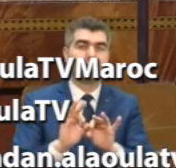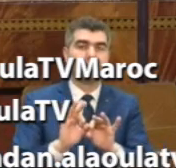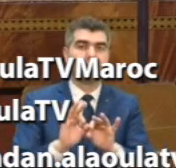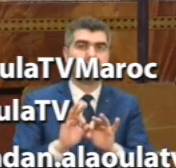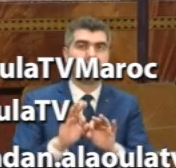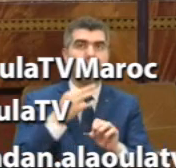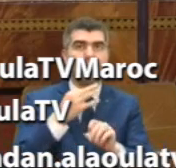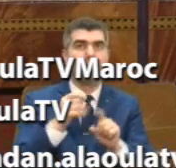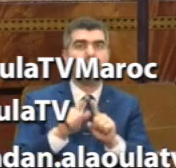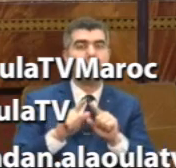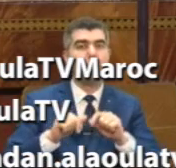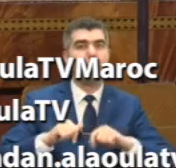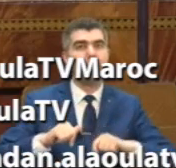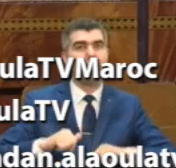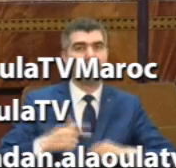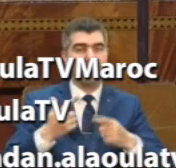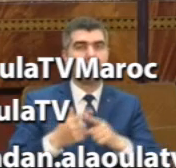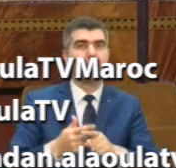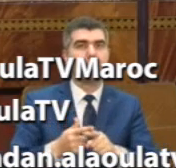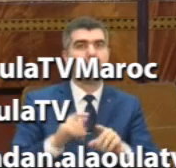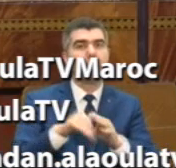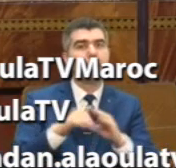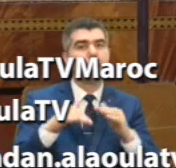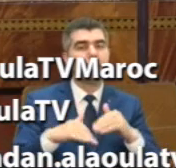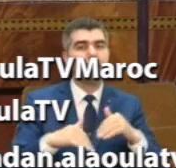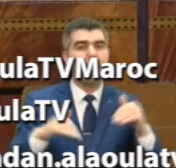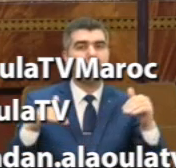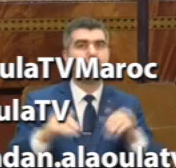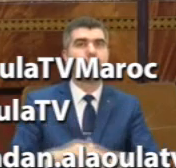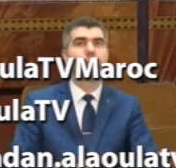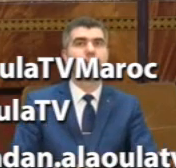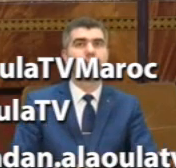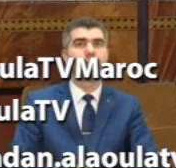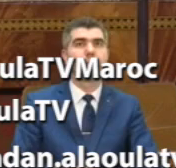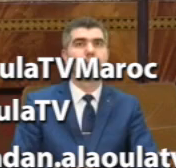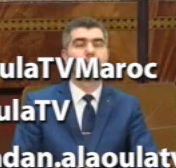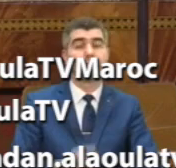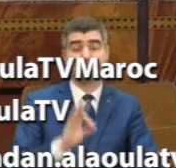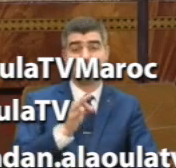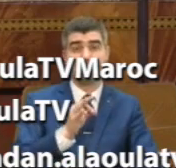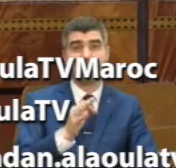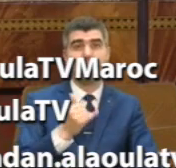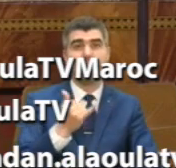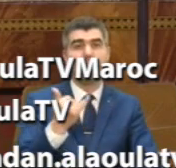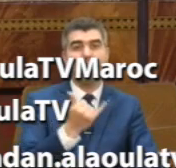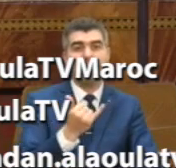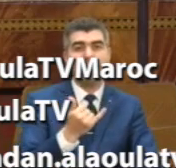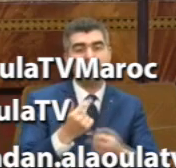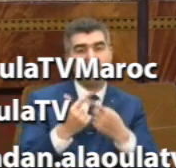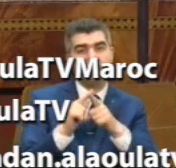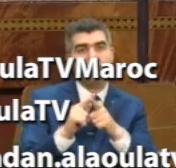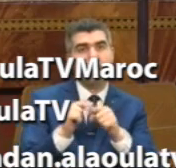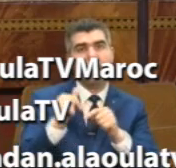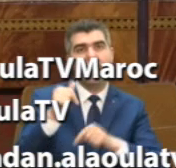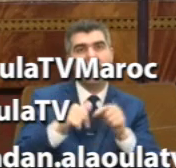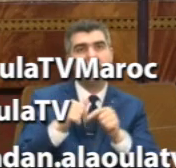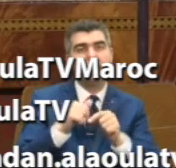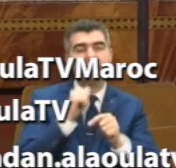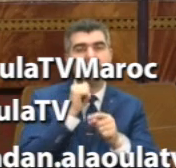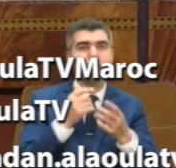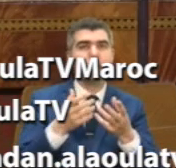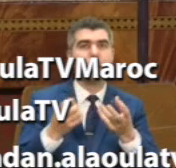السيد الوزير ومن خلال هذه المؤسسة المحترمة لابد أن نمر على فئات أخرى من